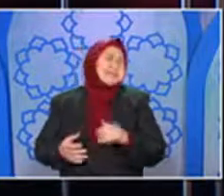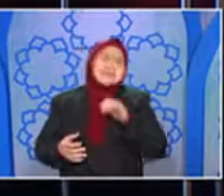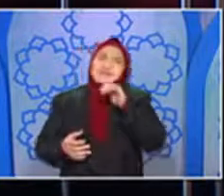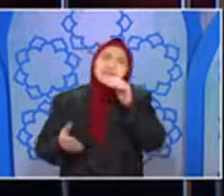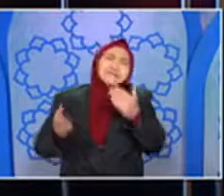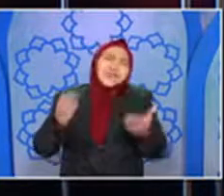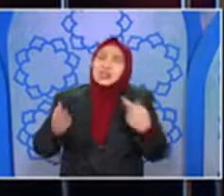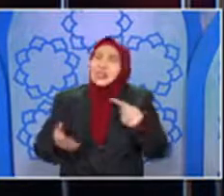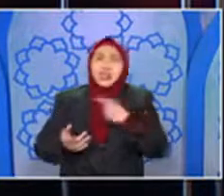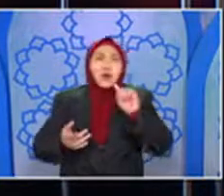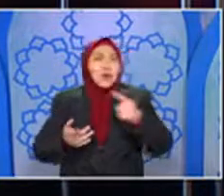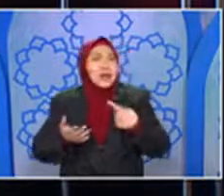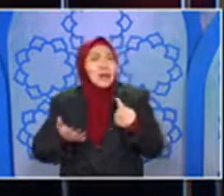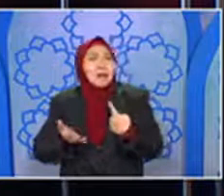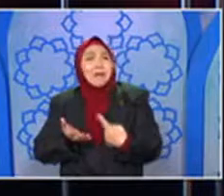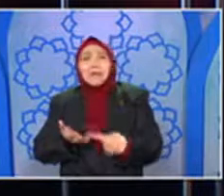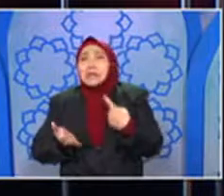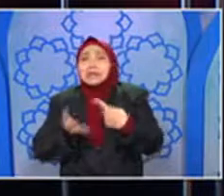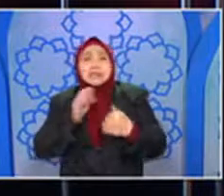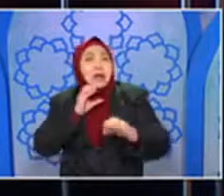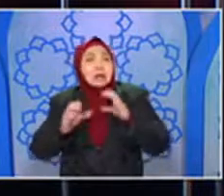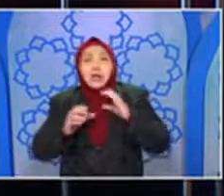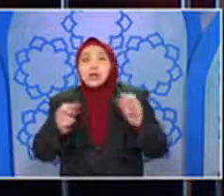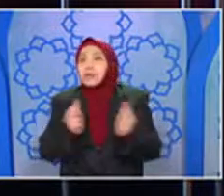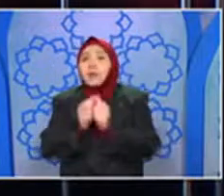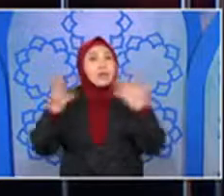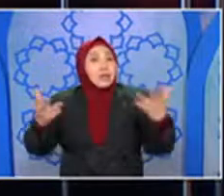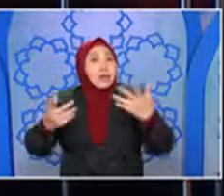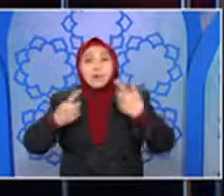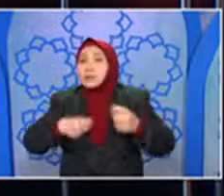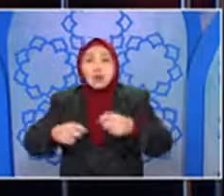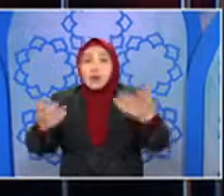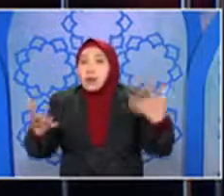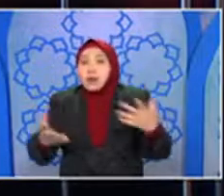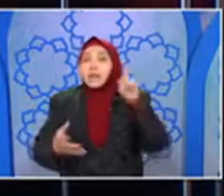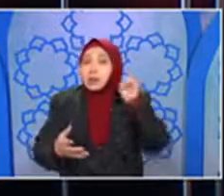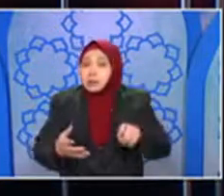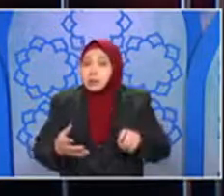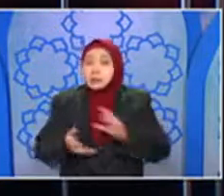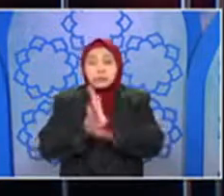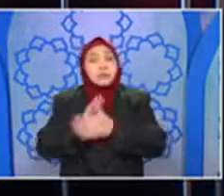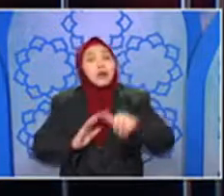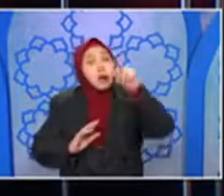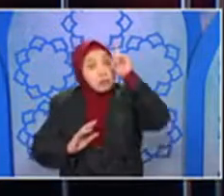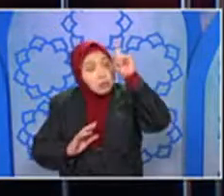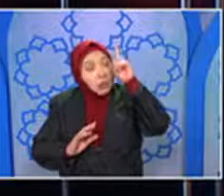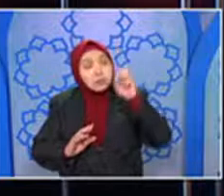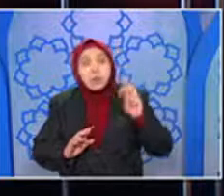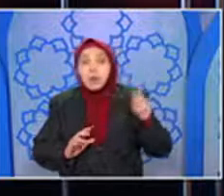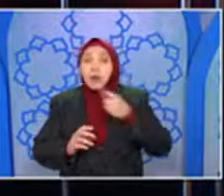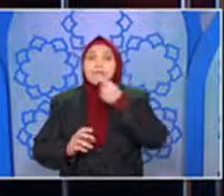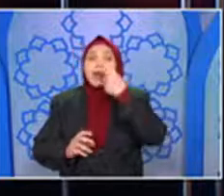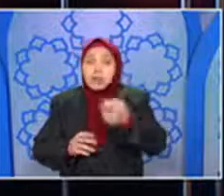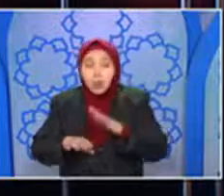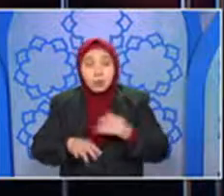hanya berbicara tanpa ada tindakan-tindakan yang sewajarnya. Kemudian Allah Subhanahu wa taala beritahu kepada